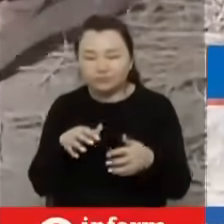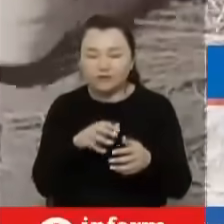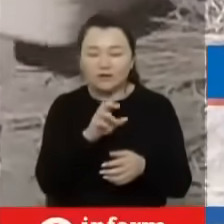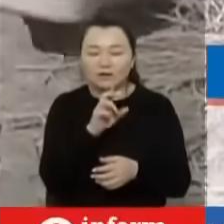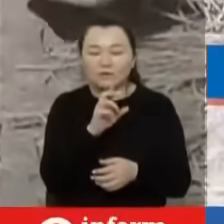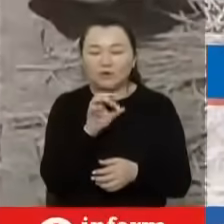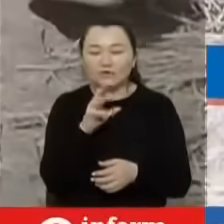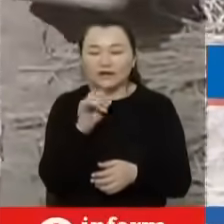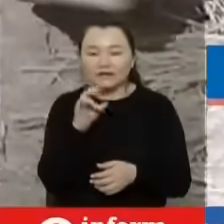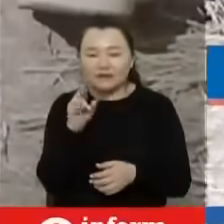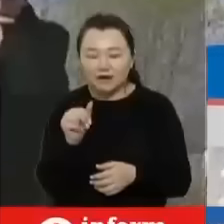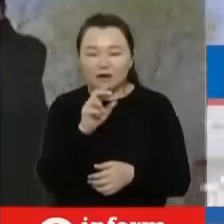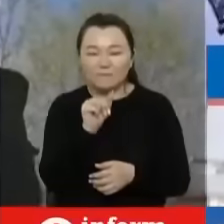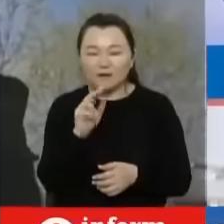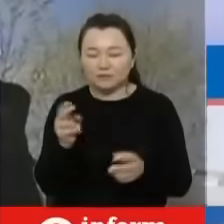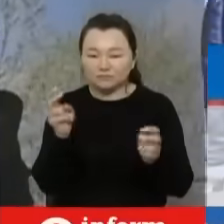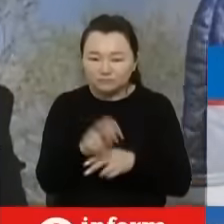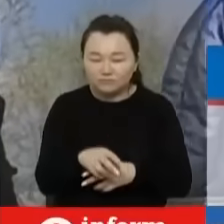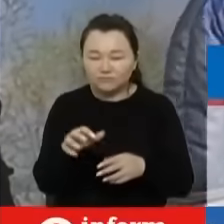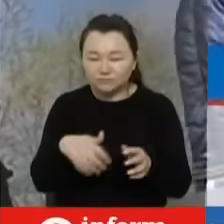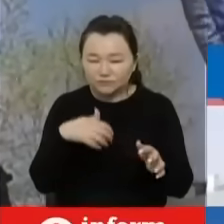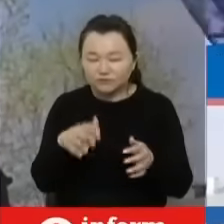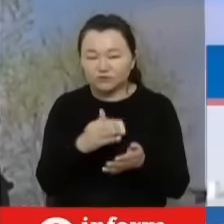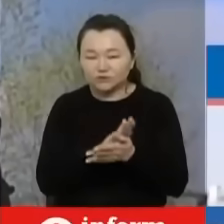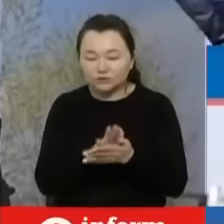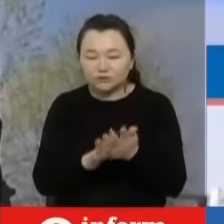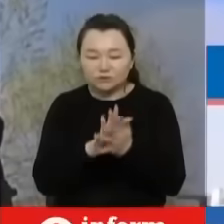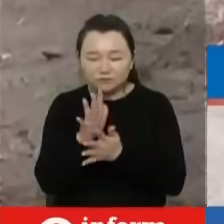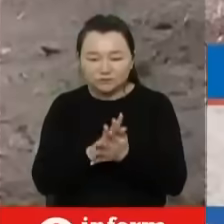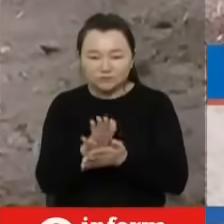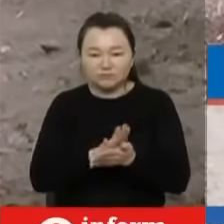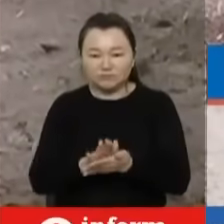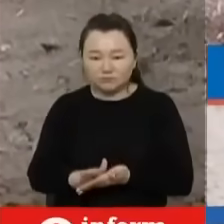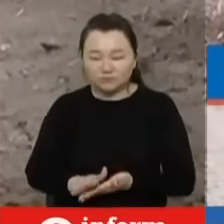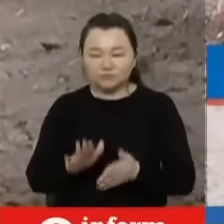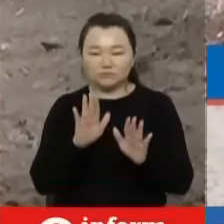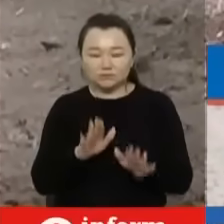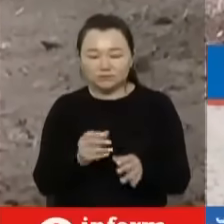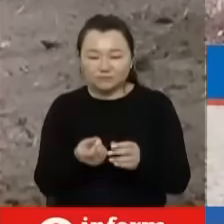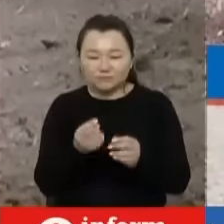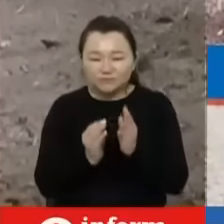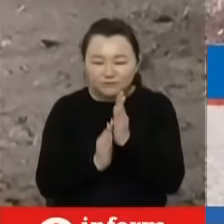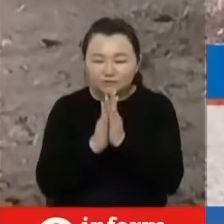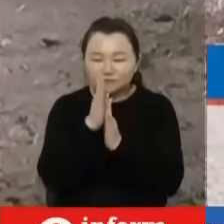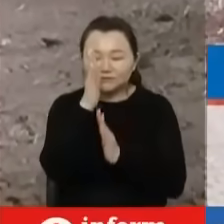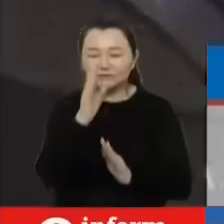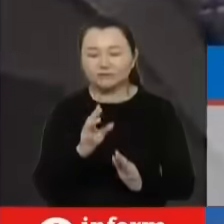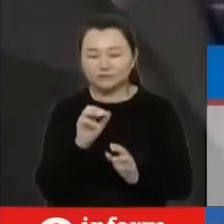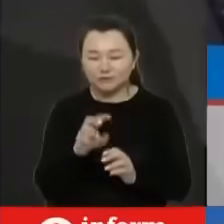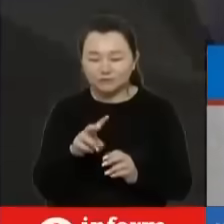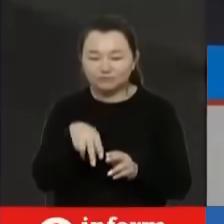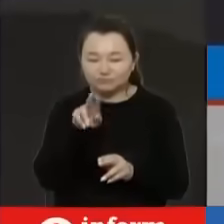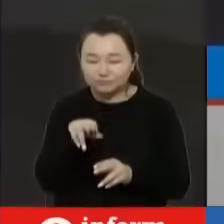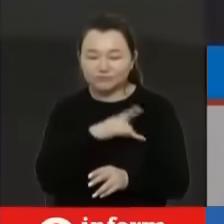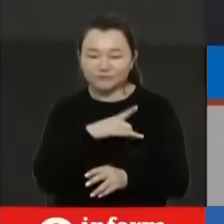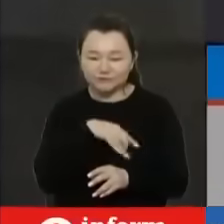баққа жиналды. Олар әуелі арықтарды арам шөптен толықтай тазартты. Содан кейін енді ғана бүршік атып келе жатқан талдардың түбін ақтап,